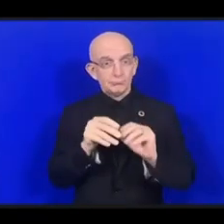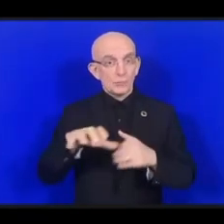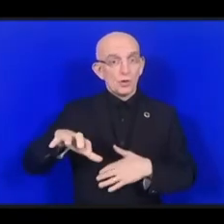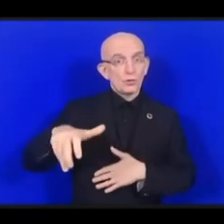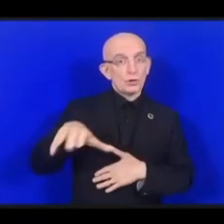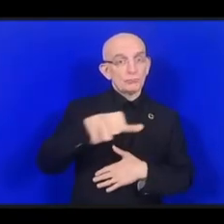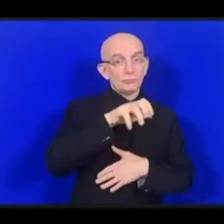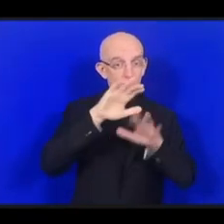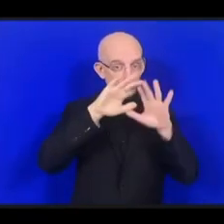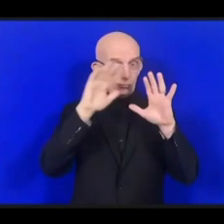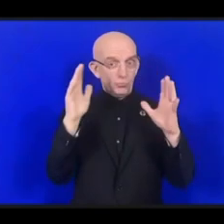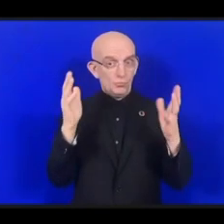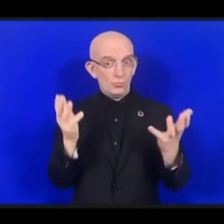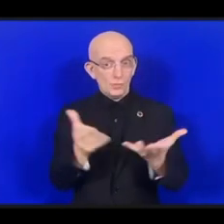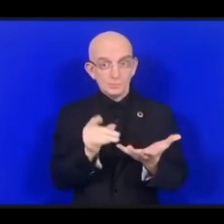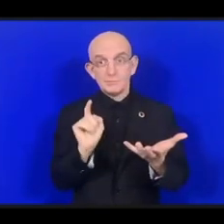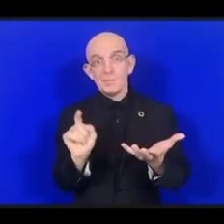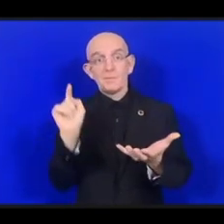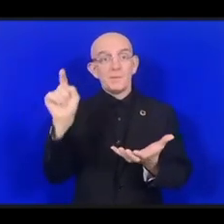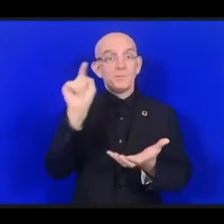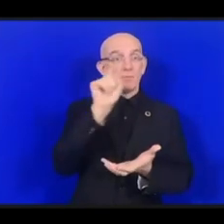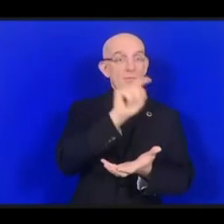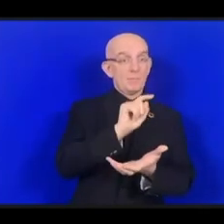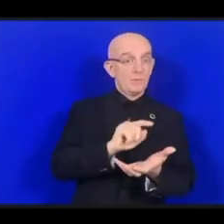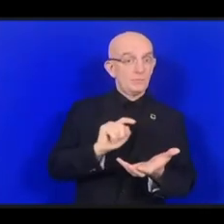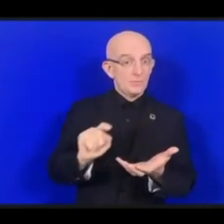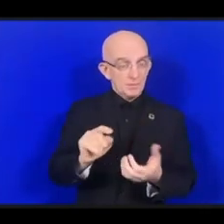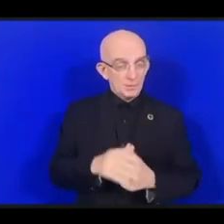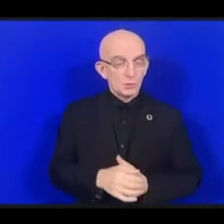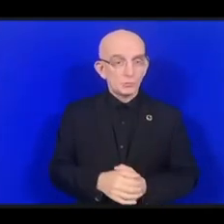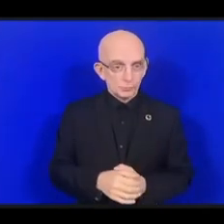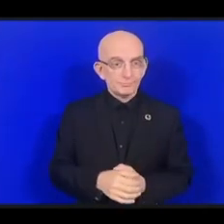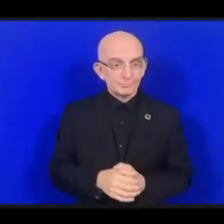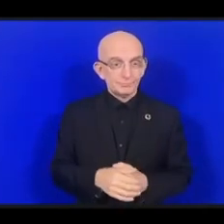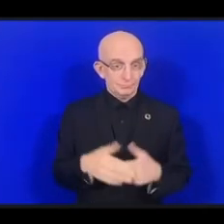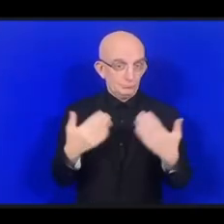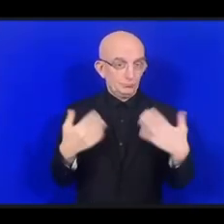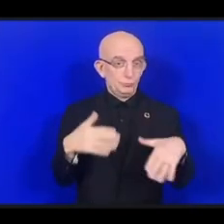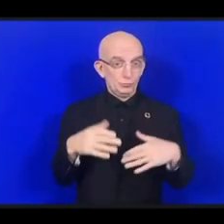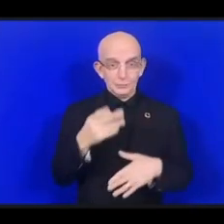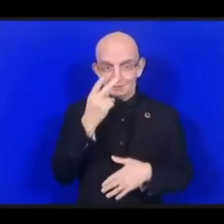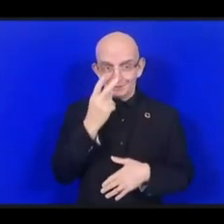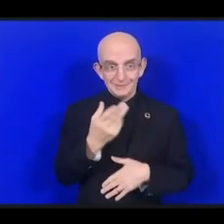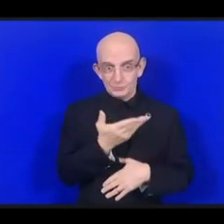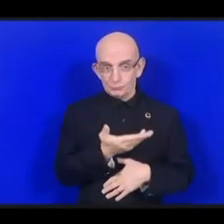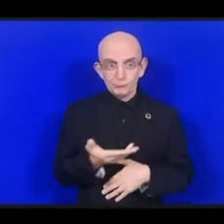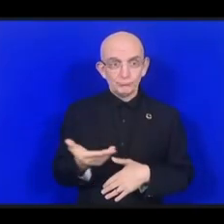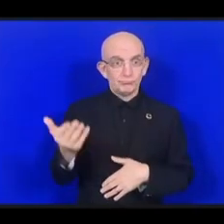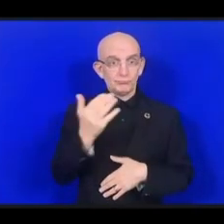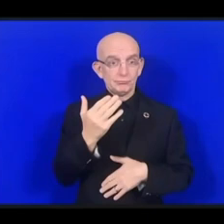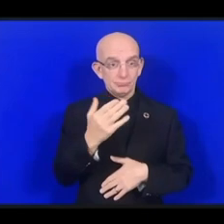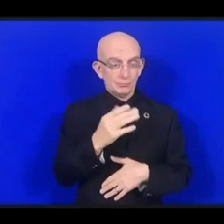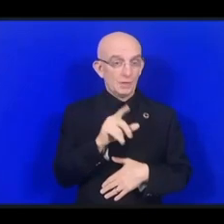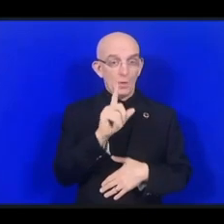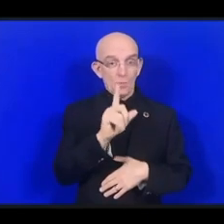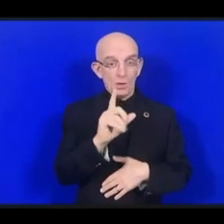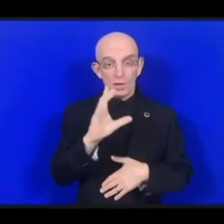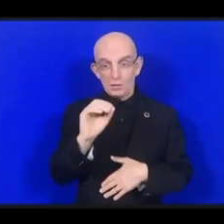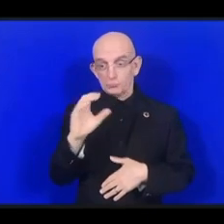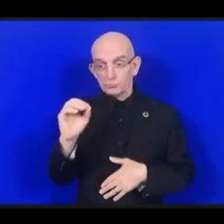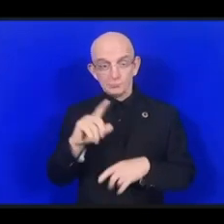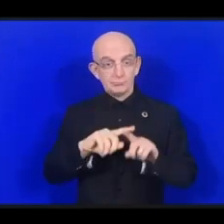monde se sont joint à l'au plus de 100 ministres parlementaires et chef d'entreprise et des